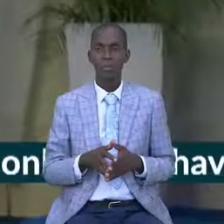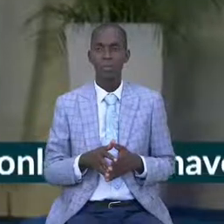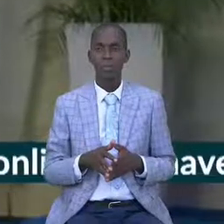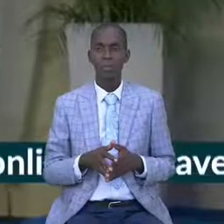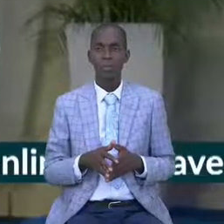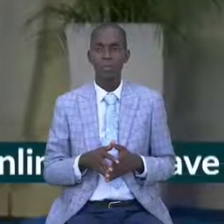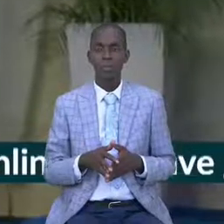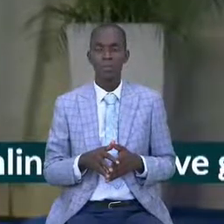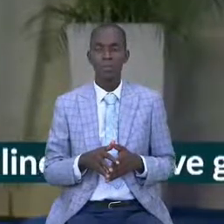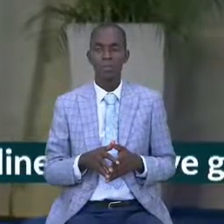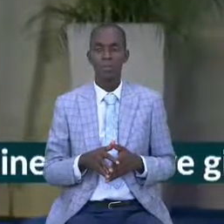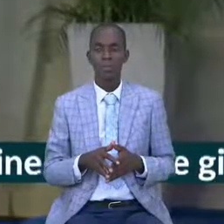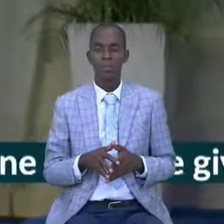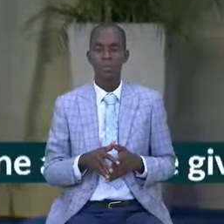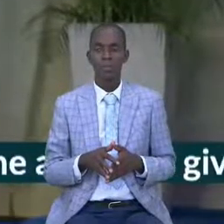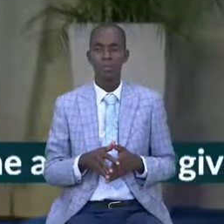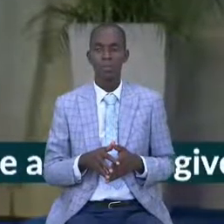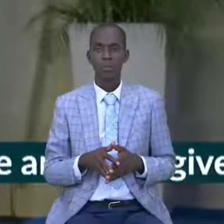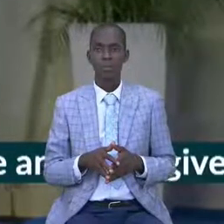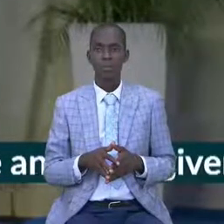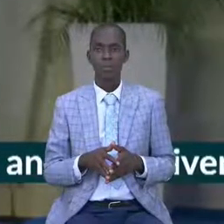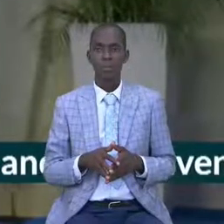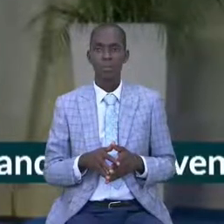Il va prier pour nous.